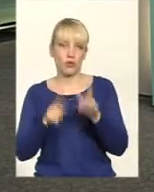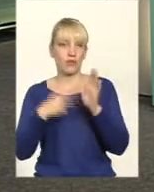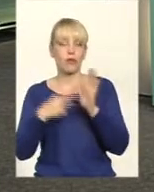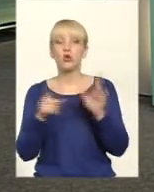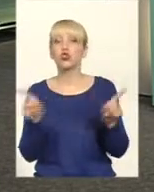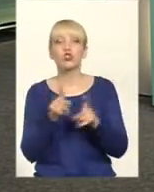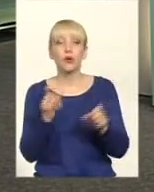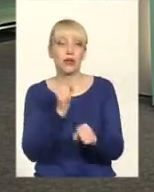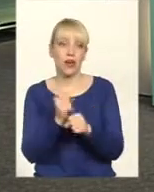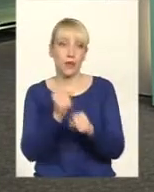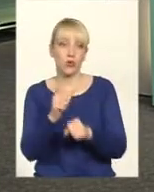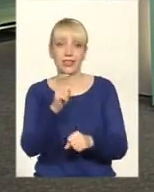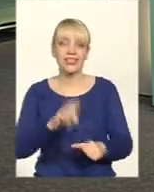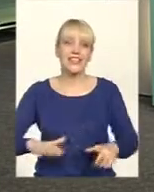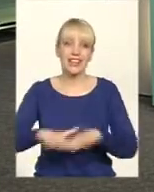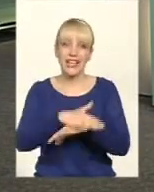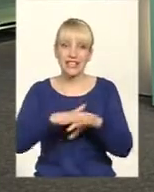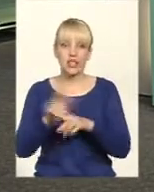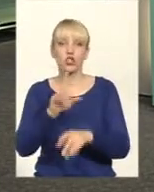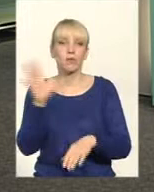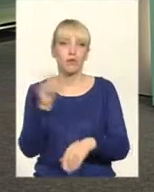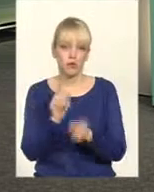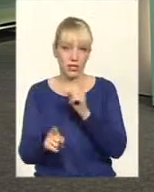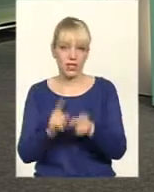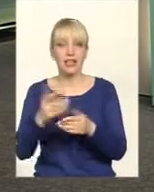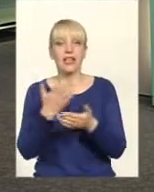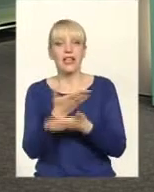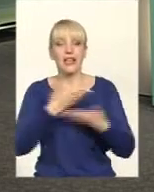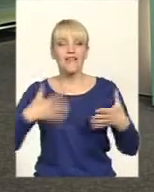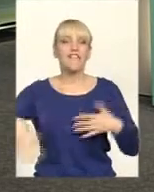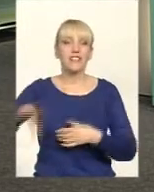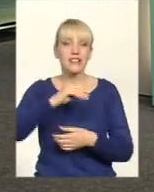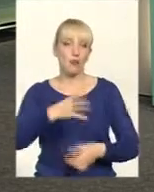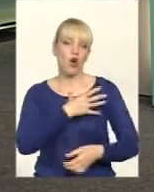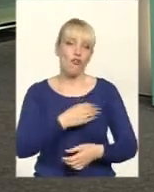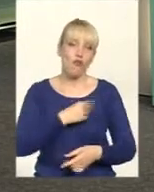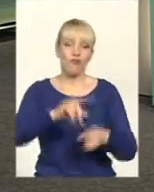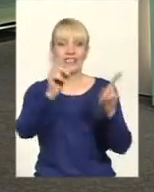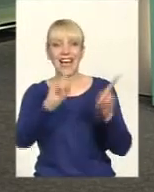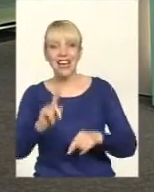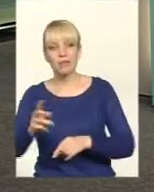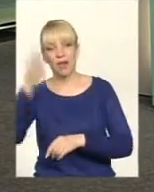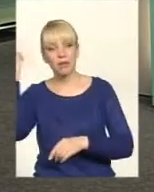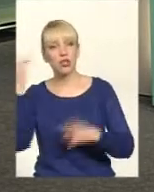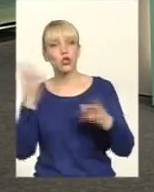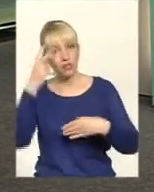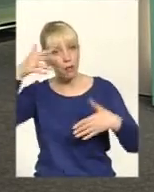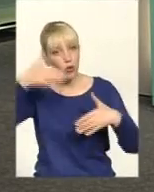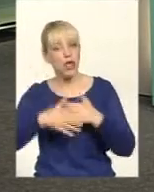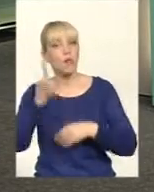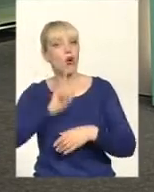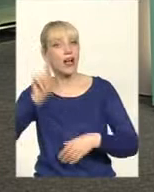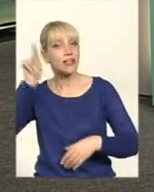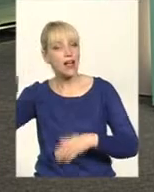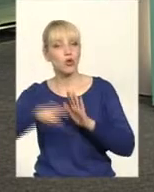образом работать с населением, чтобы оно менялось. Потому что нам всем во Львове, в Закарпатье, в Хмельницком нужно понять, пока у нас там, в Донецкой